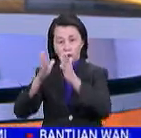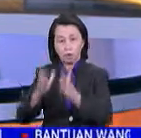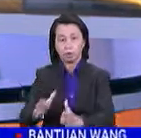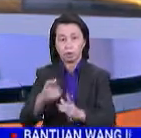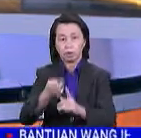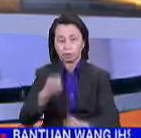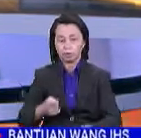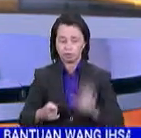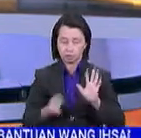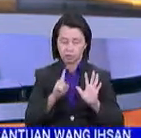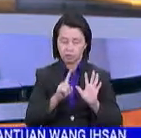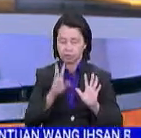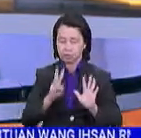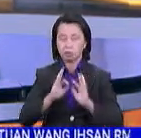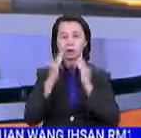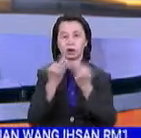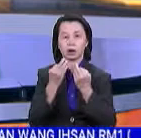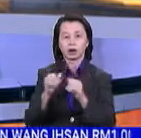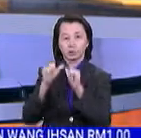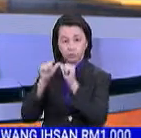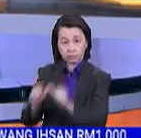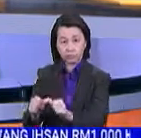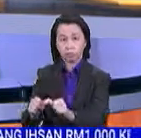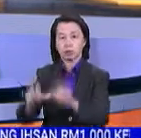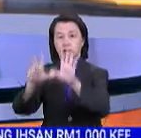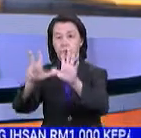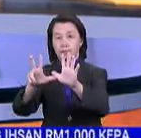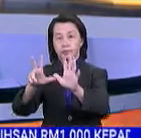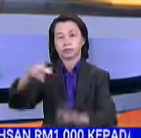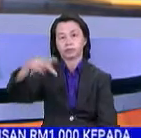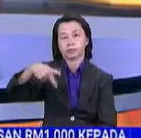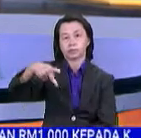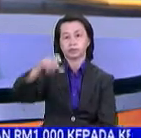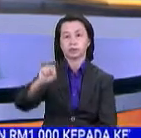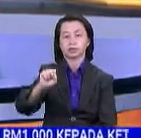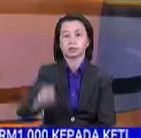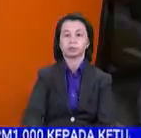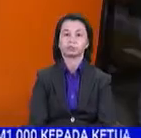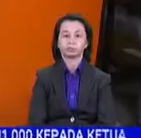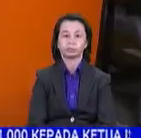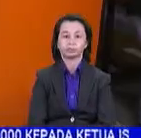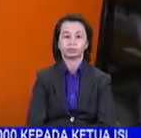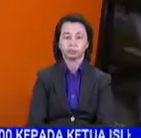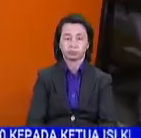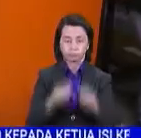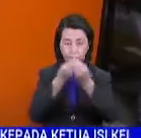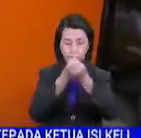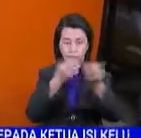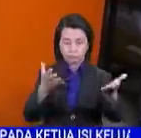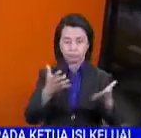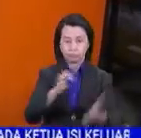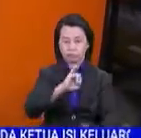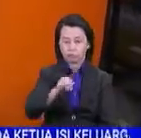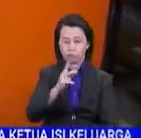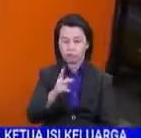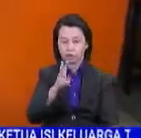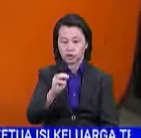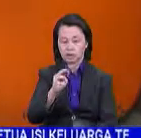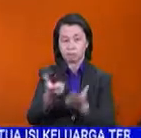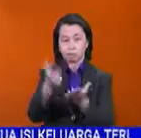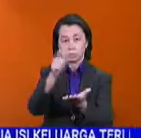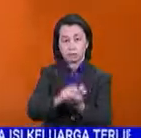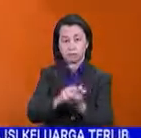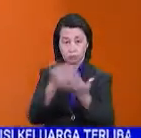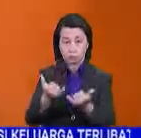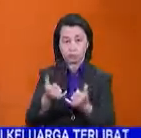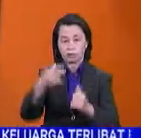daripada 516 keluarga berlindung di 8 PPS. Laman info bencana banjir JKM melaporkan setakat